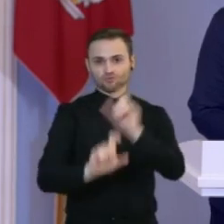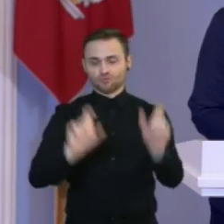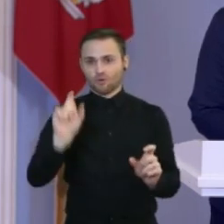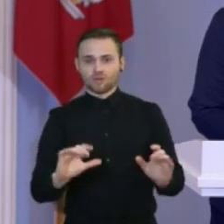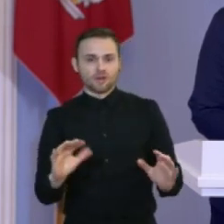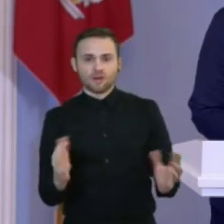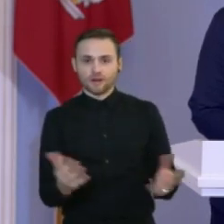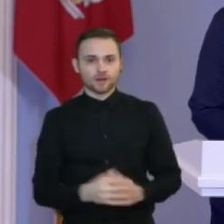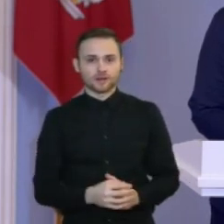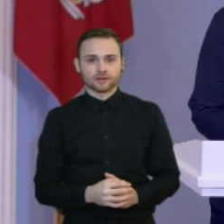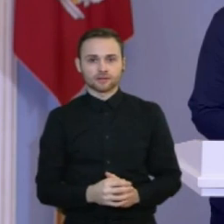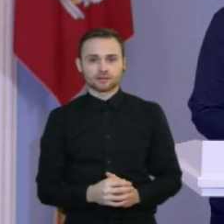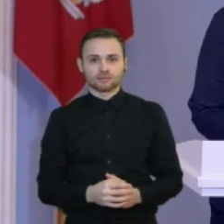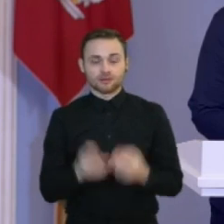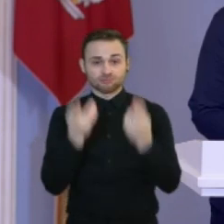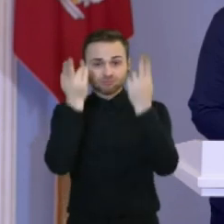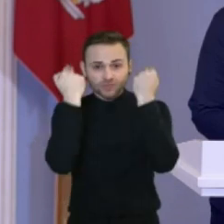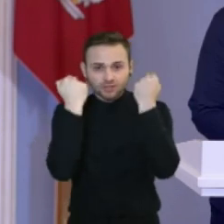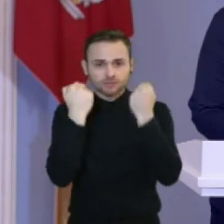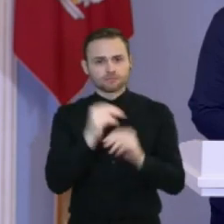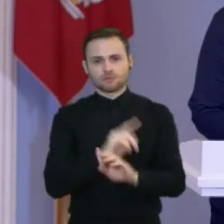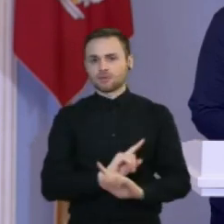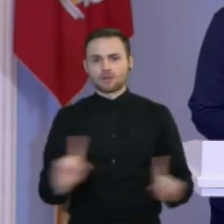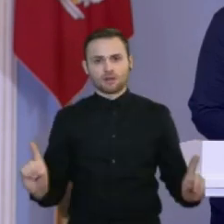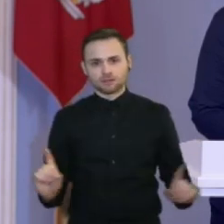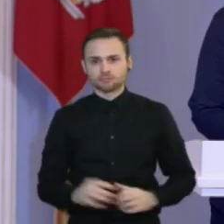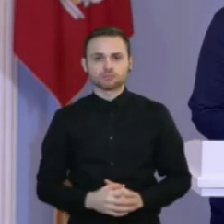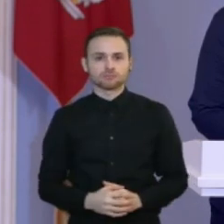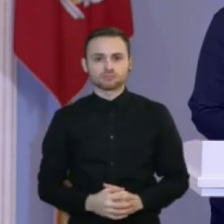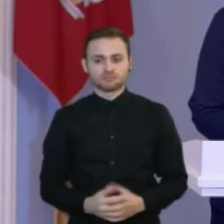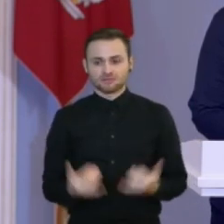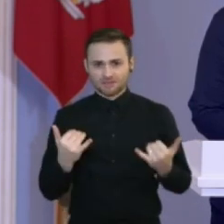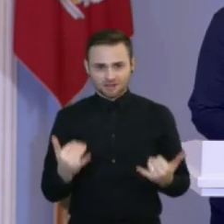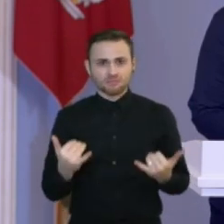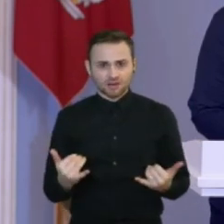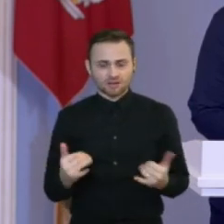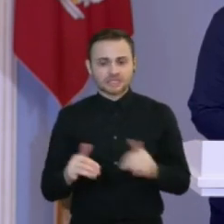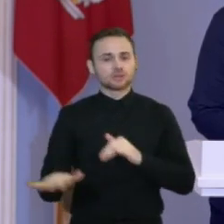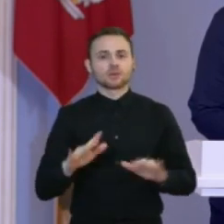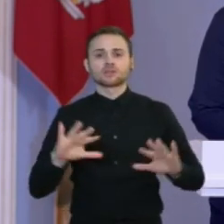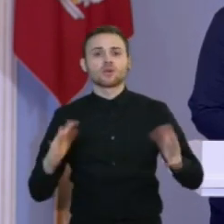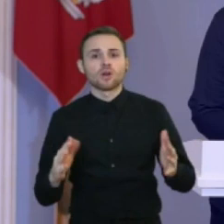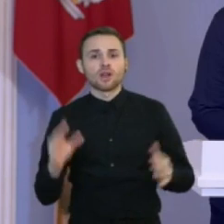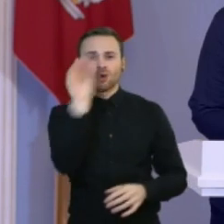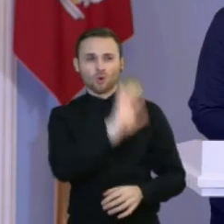neketiname taikstytis su tuo, kas vyksta viduryje Baltos dienos, viduryje